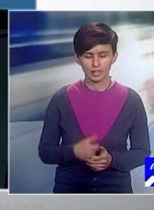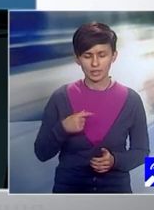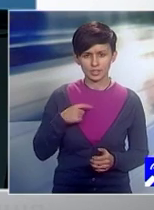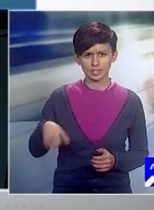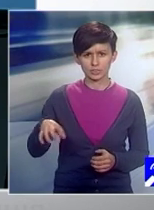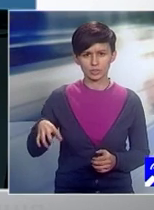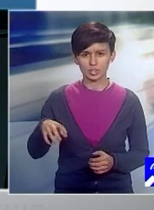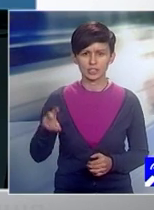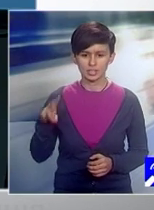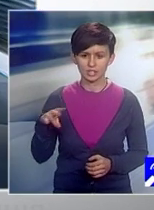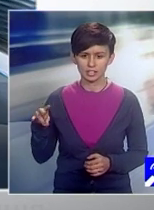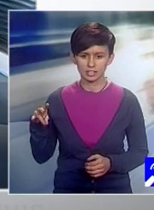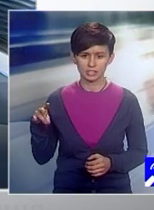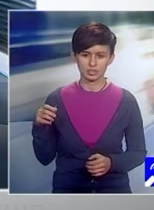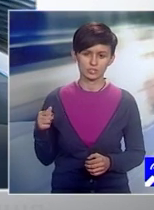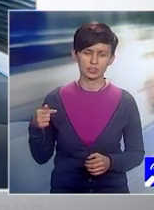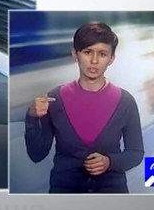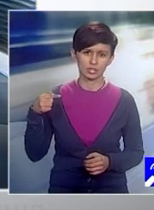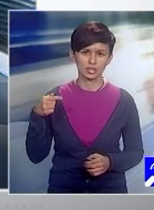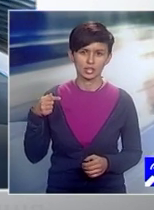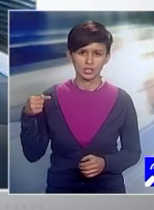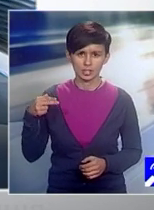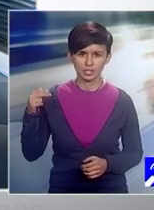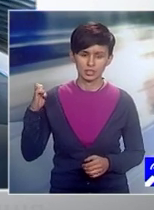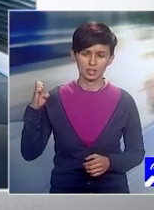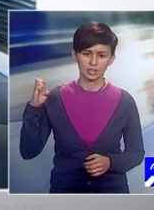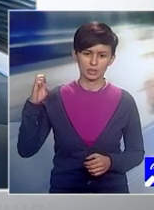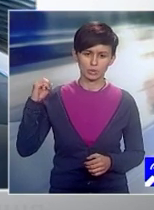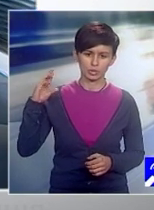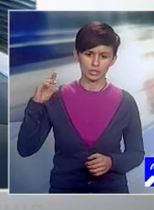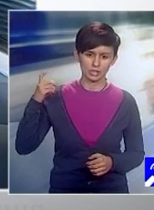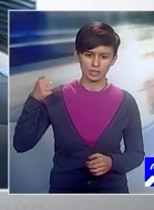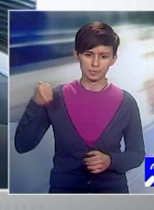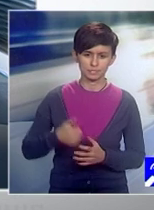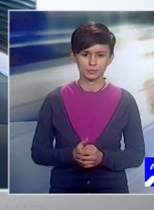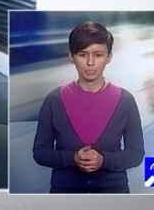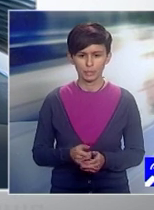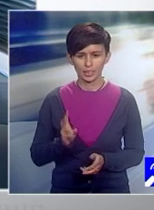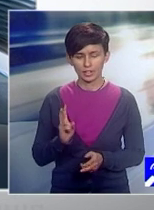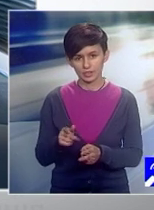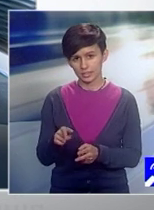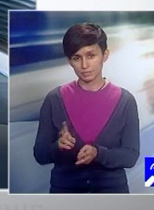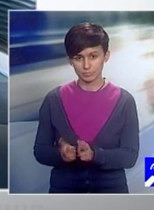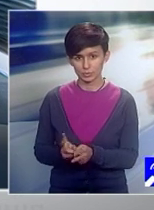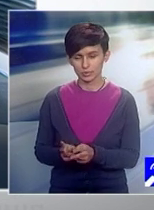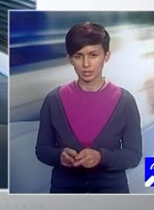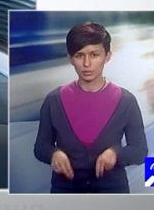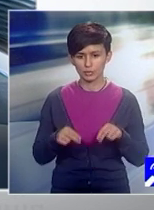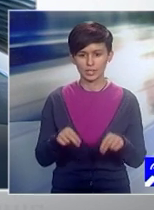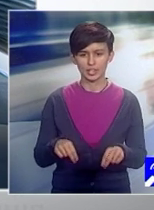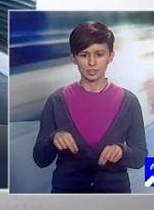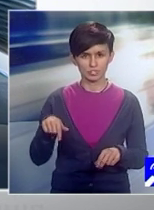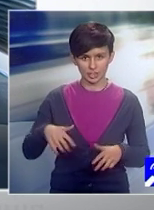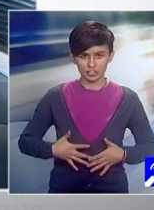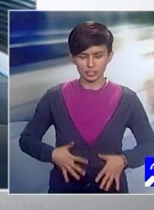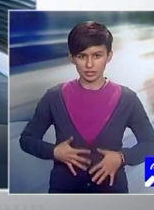localitate micuță. Cum ai ajuns tu la acești haholi, acești ucraineni din Sfântul Gheorghe și, în general, cum ai ajuns în Delta